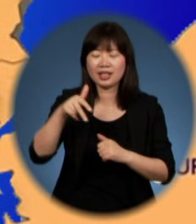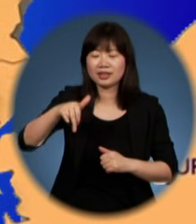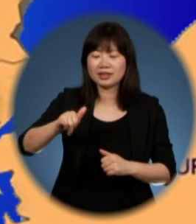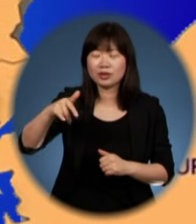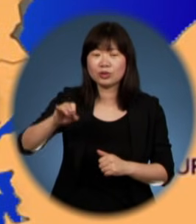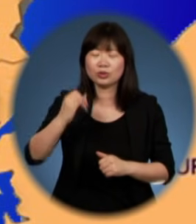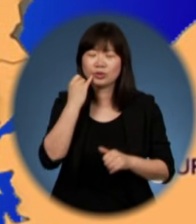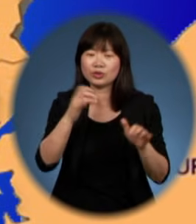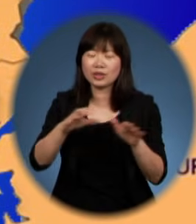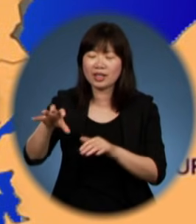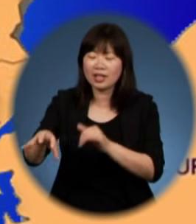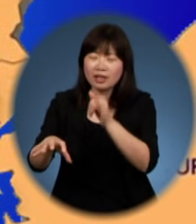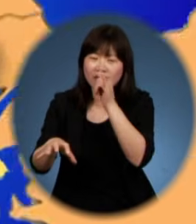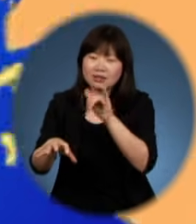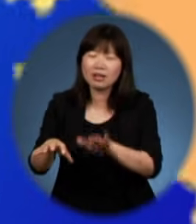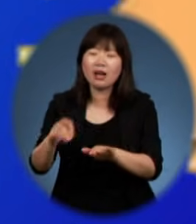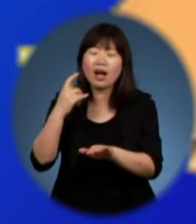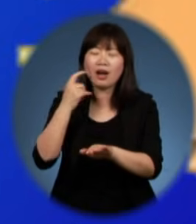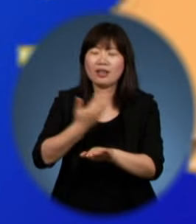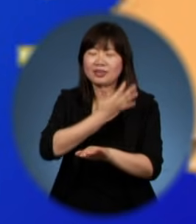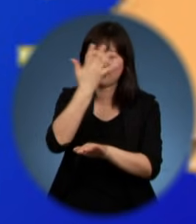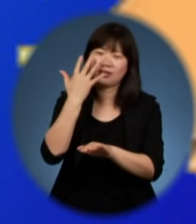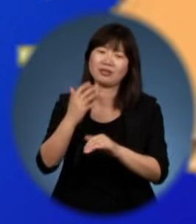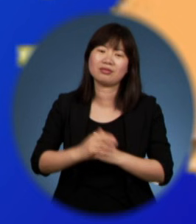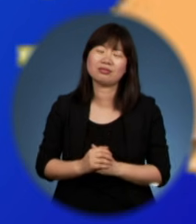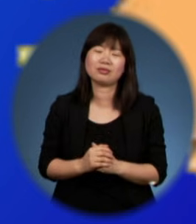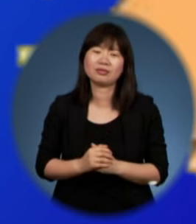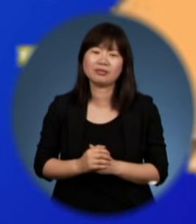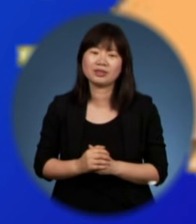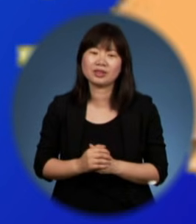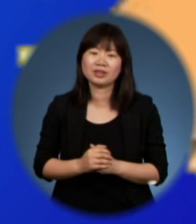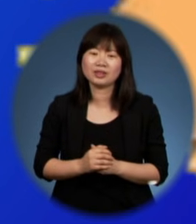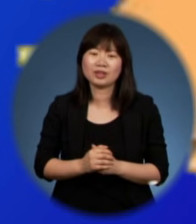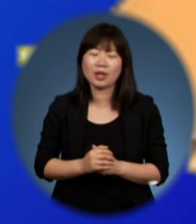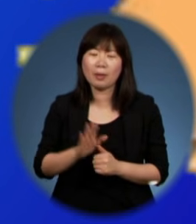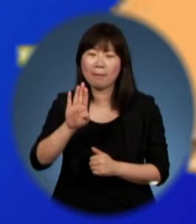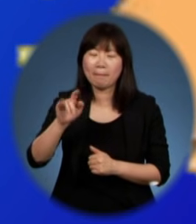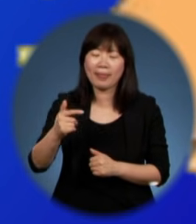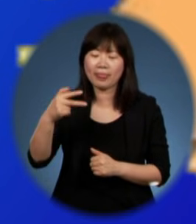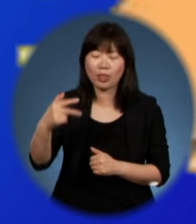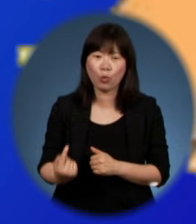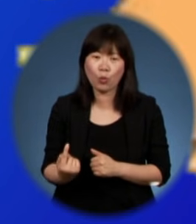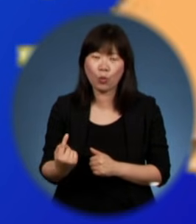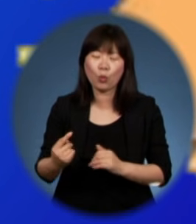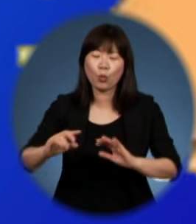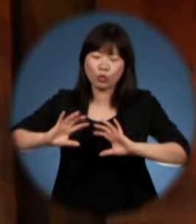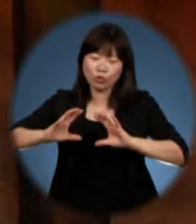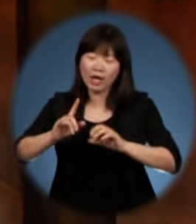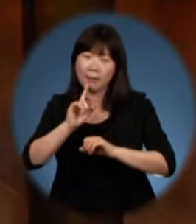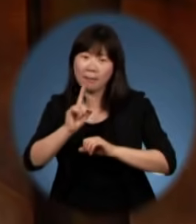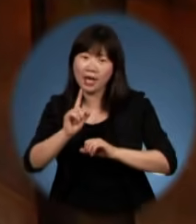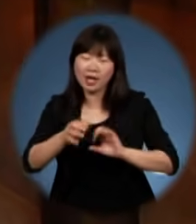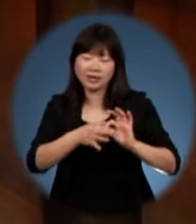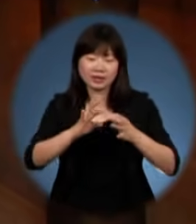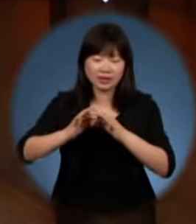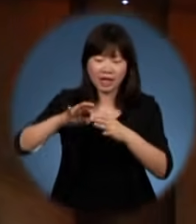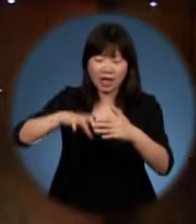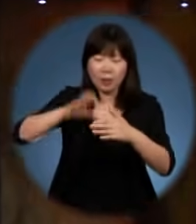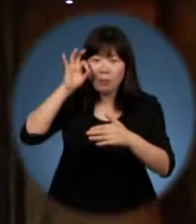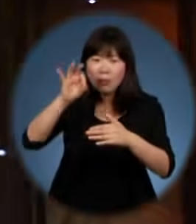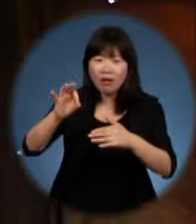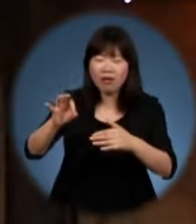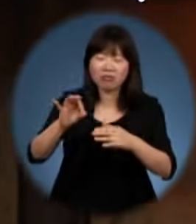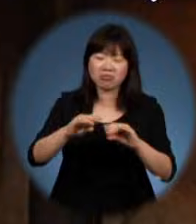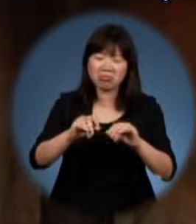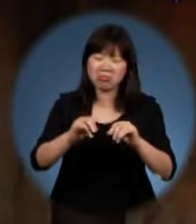북단에 있는 아름다운 반도 국가입니다 사실 그리스에서는 땅보다 땅은 굉장히